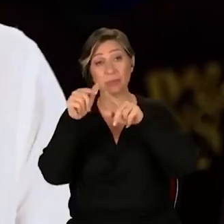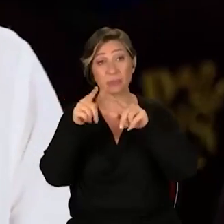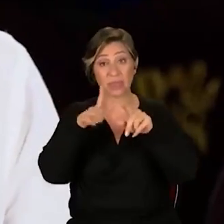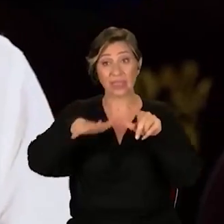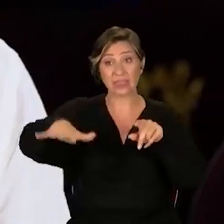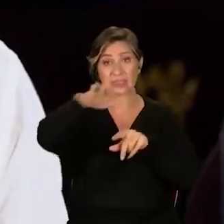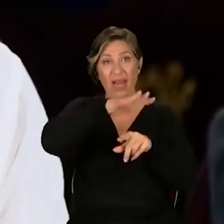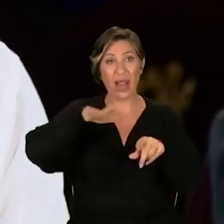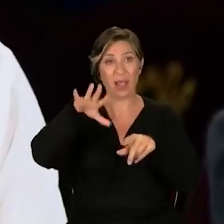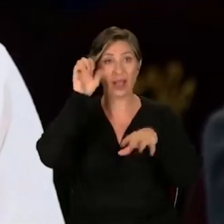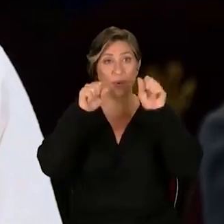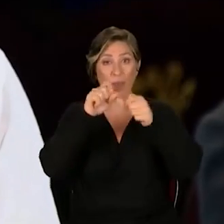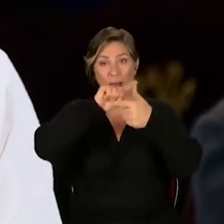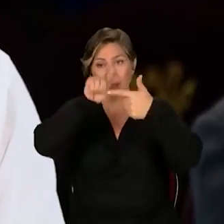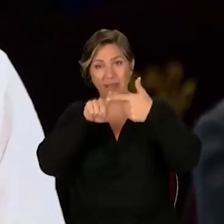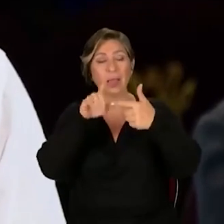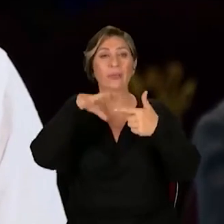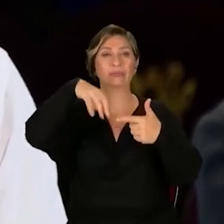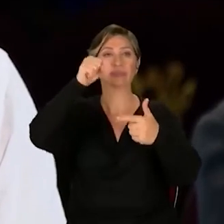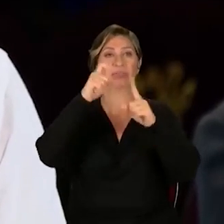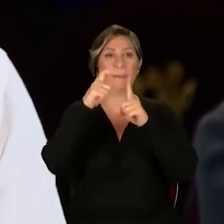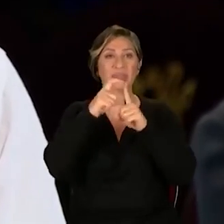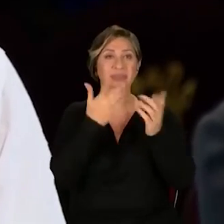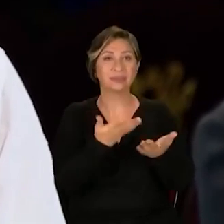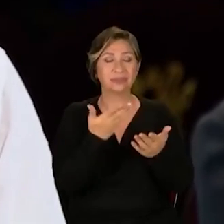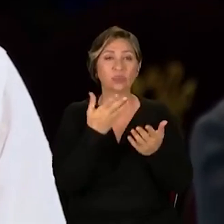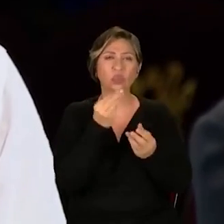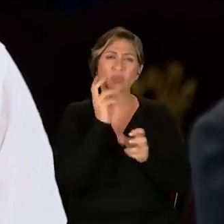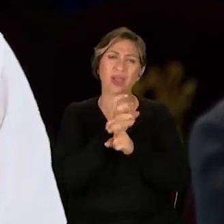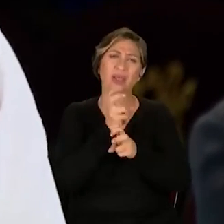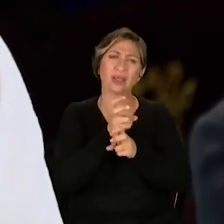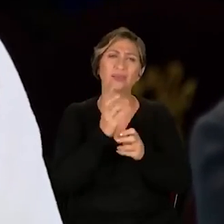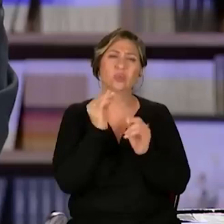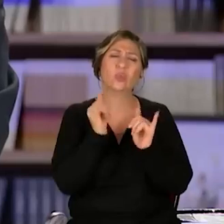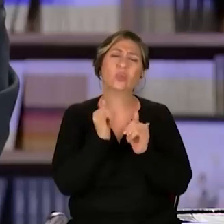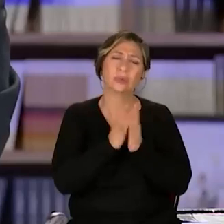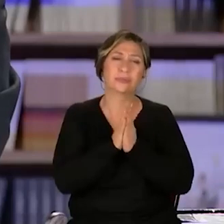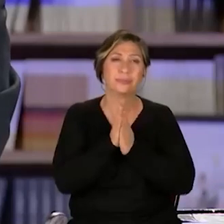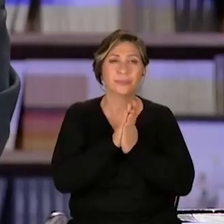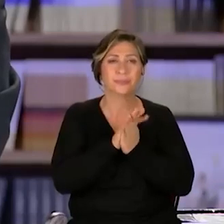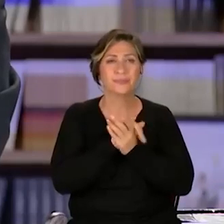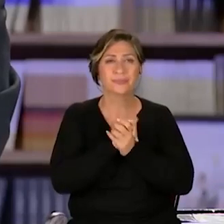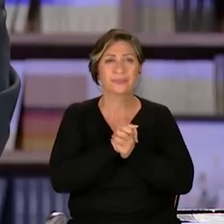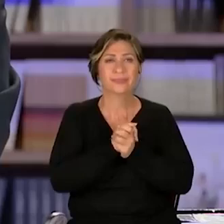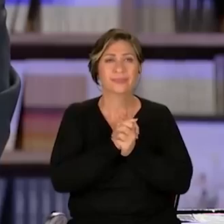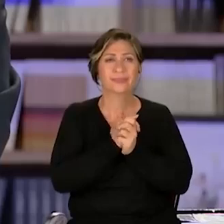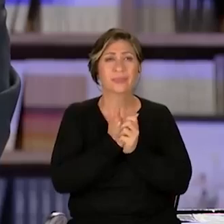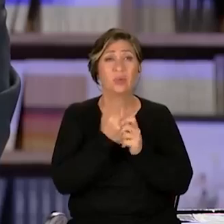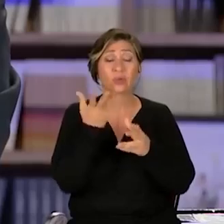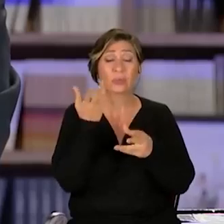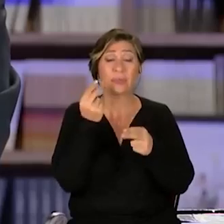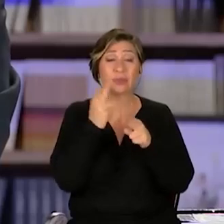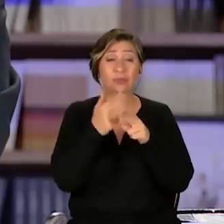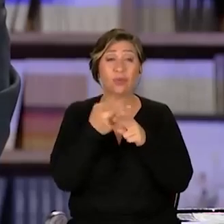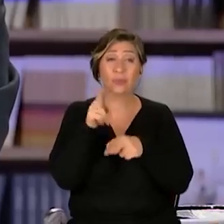genel kavram, Alzheimer onun bir alt grubu. Evet. Ama fena o ya. Fena ama işte o zaman bir an önce de